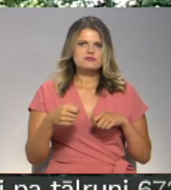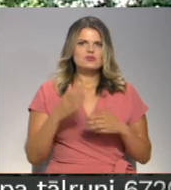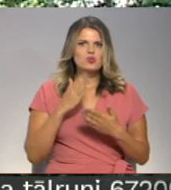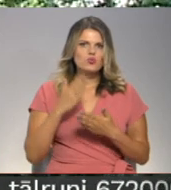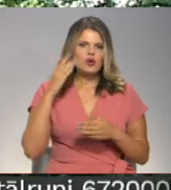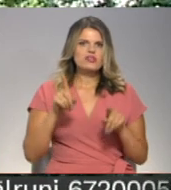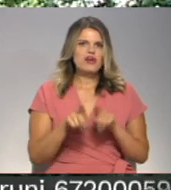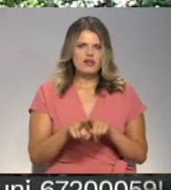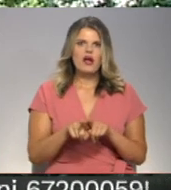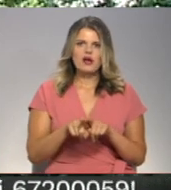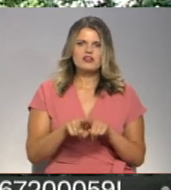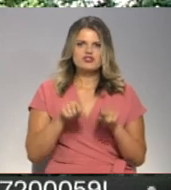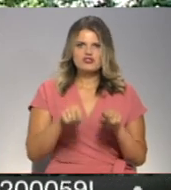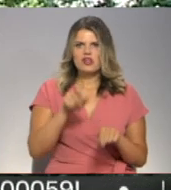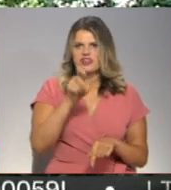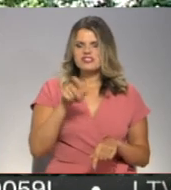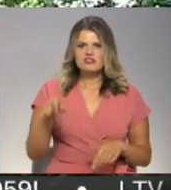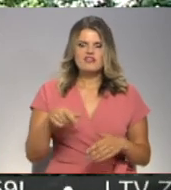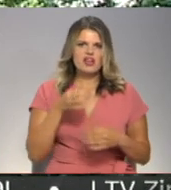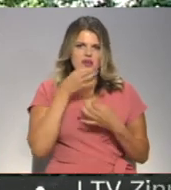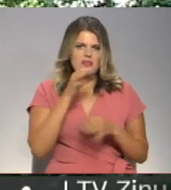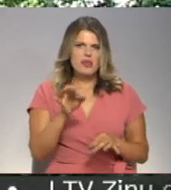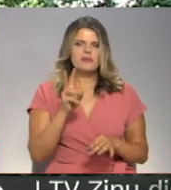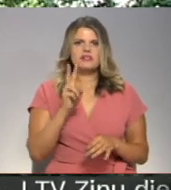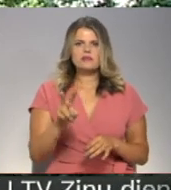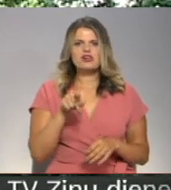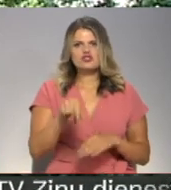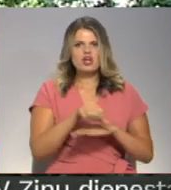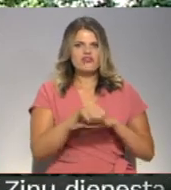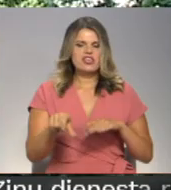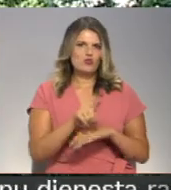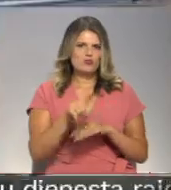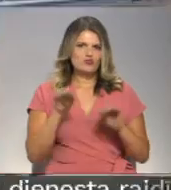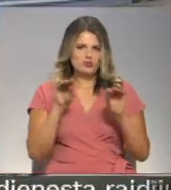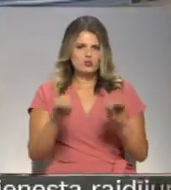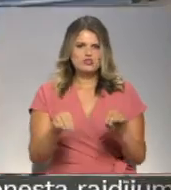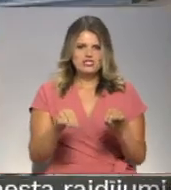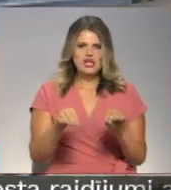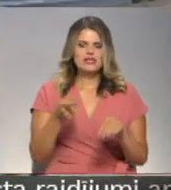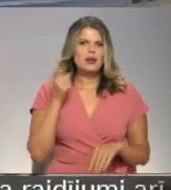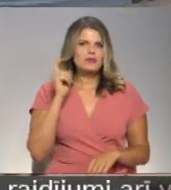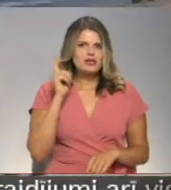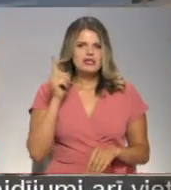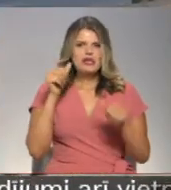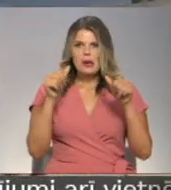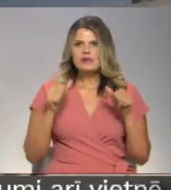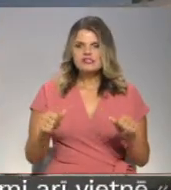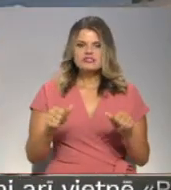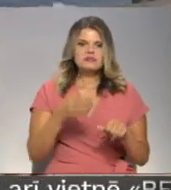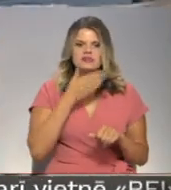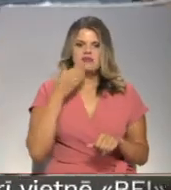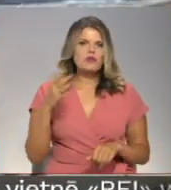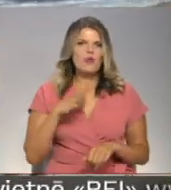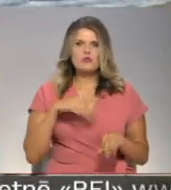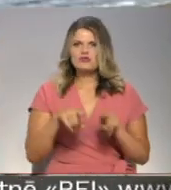notiek arī šādi. Cilvēkiem nepatīk, ka šādi ierobežojumi tiek uzstādīti. Brīdinājumu zīmes pie fortiem nav